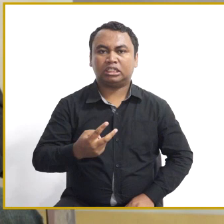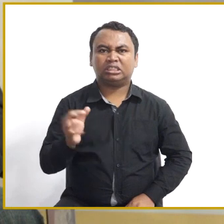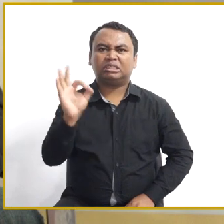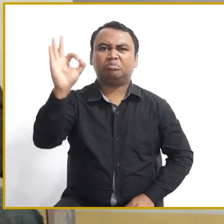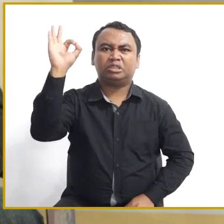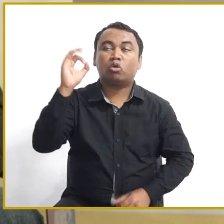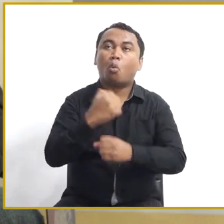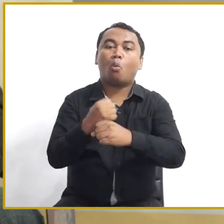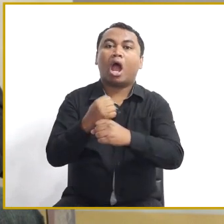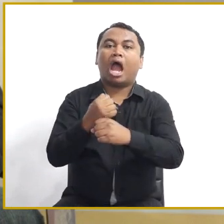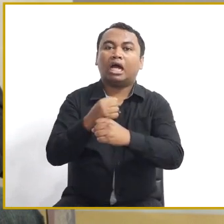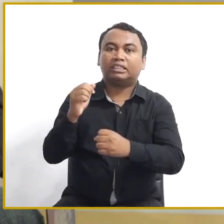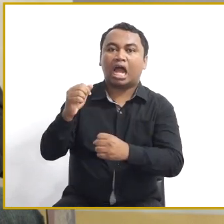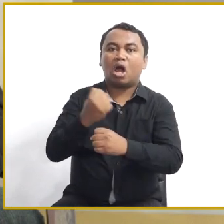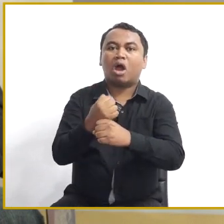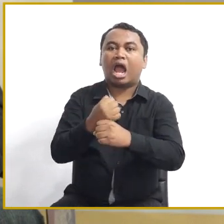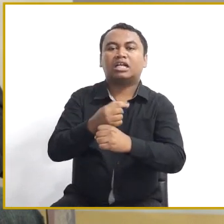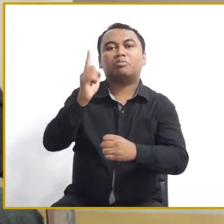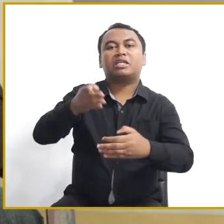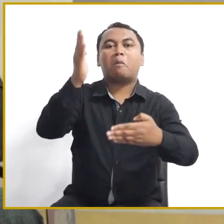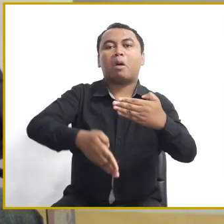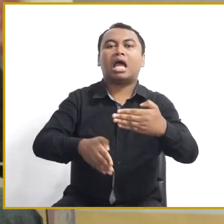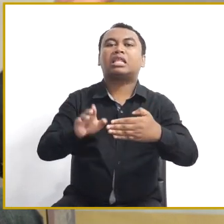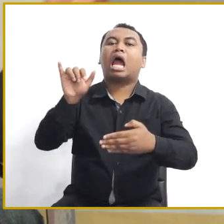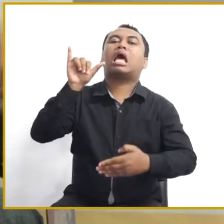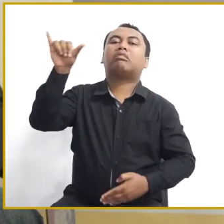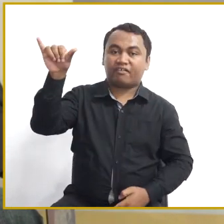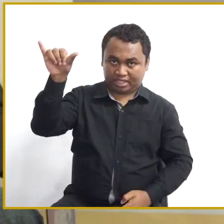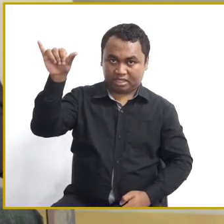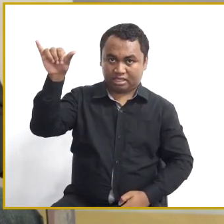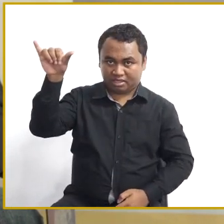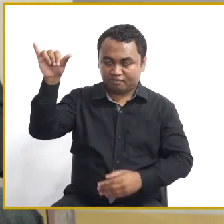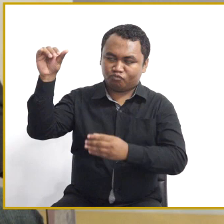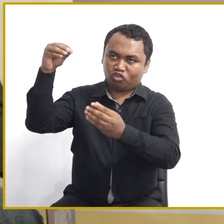teo ivato satria hoe fa tonga eto Madagasikara fa hoe mbola aterina ny atanyrazana